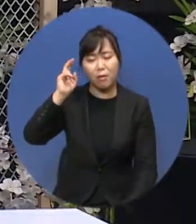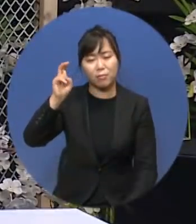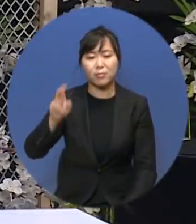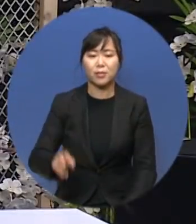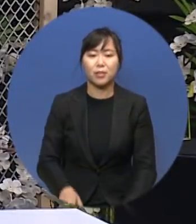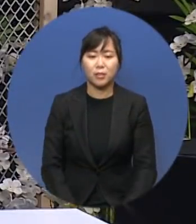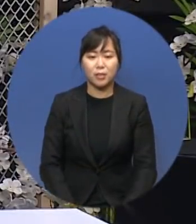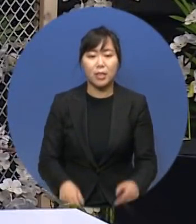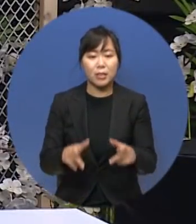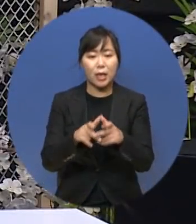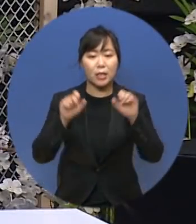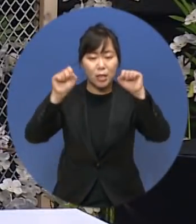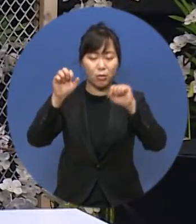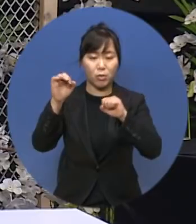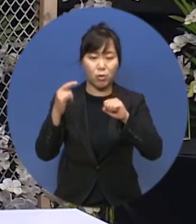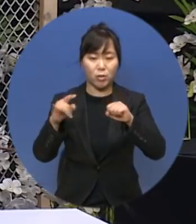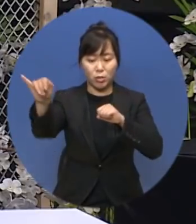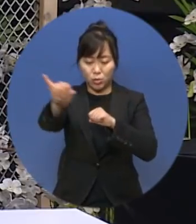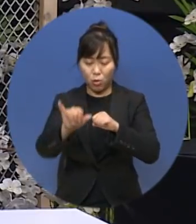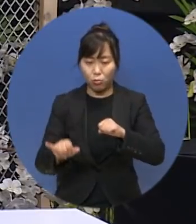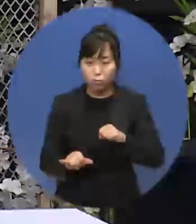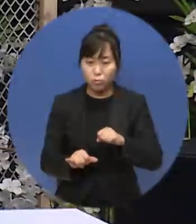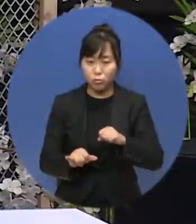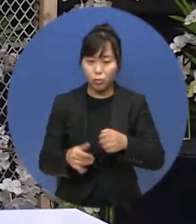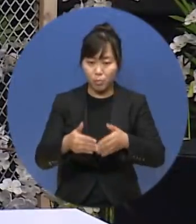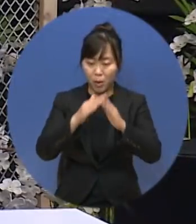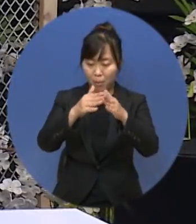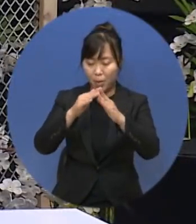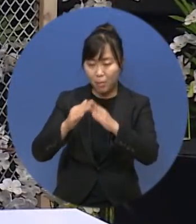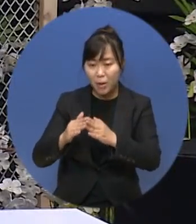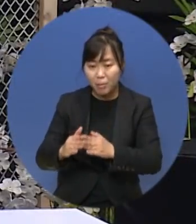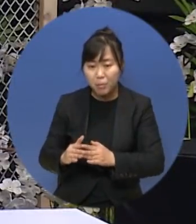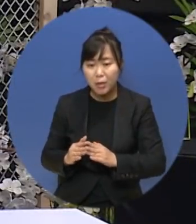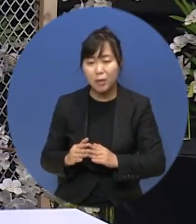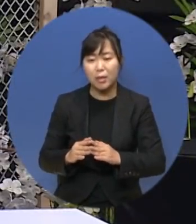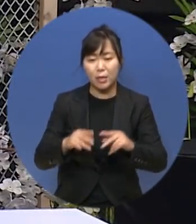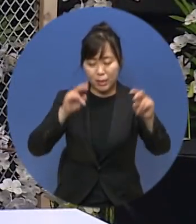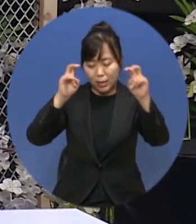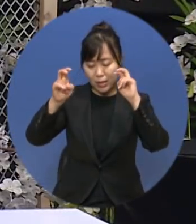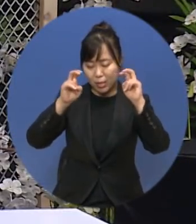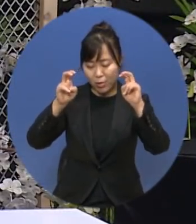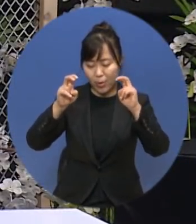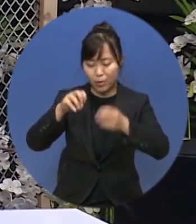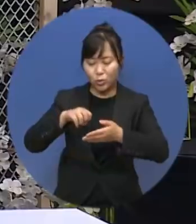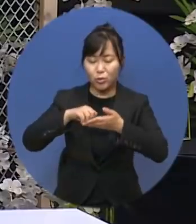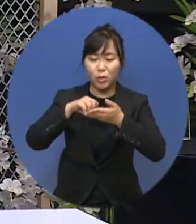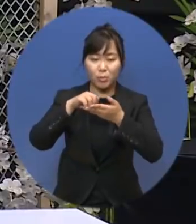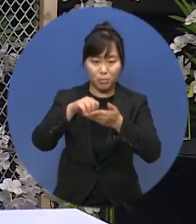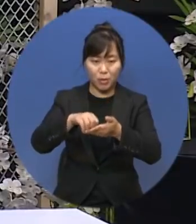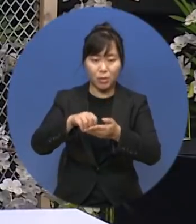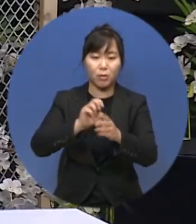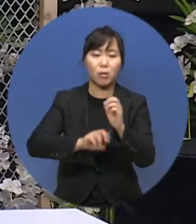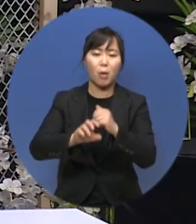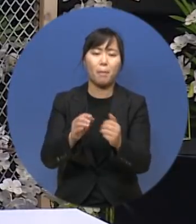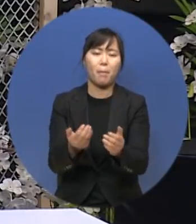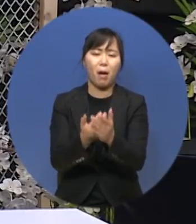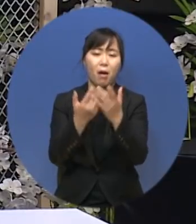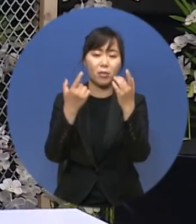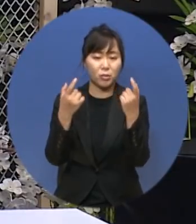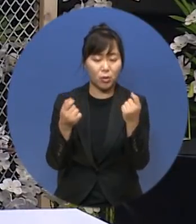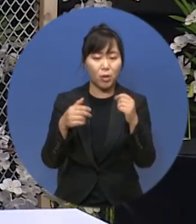보여집니다. 장애인 체육회의 전국 단위 구축으로 인해서 기업체 취업이 활성화된